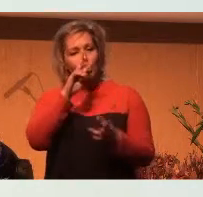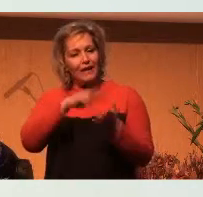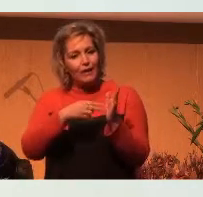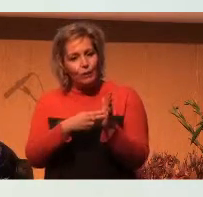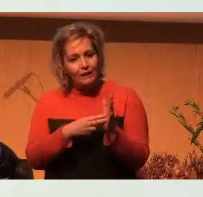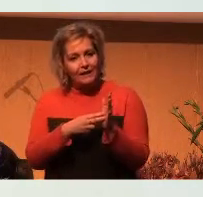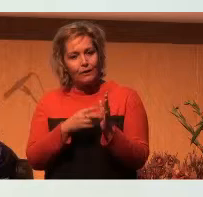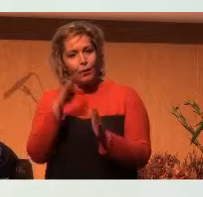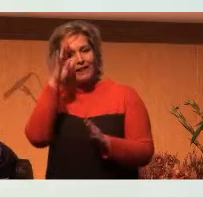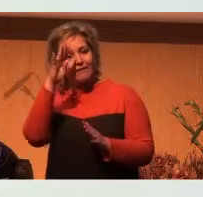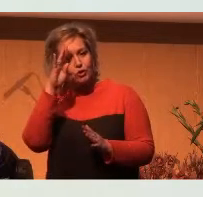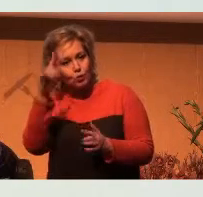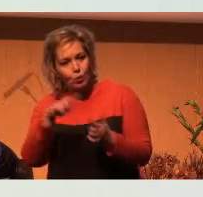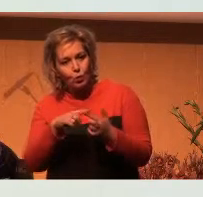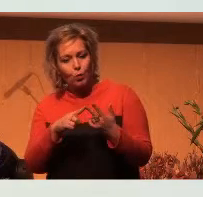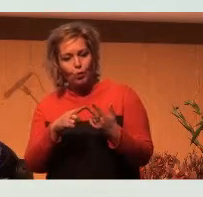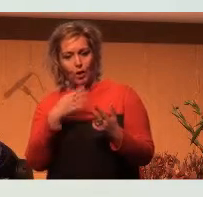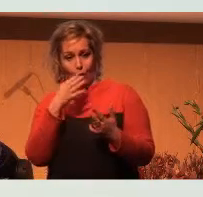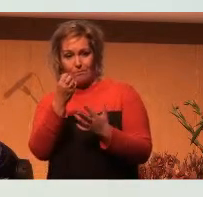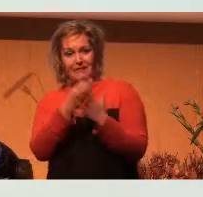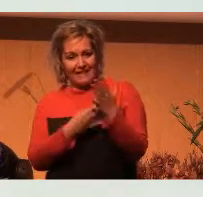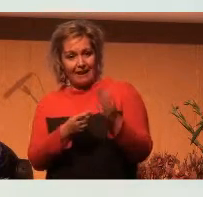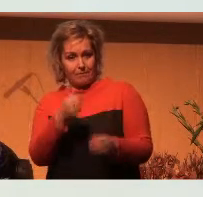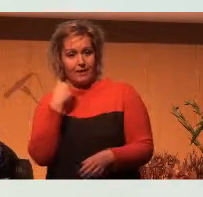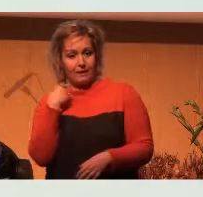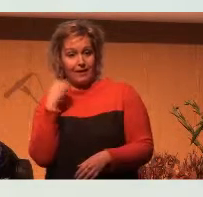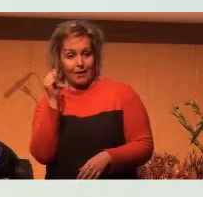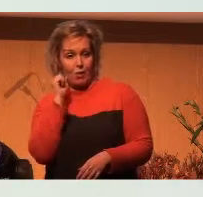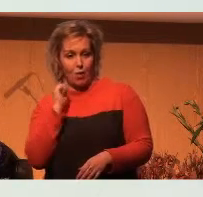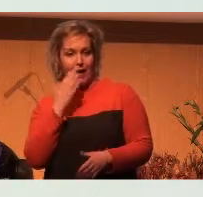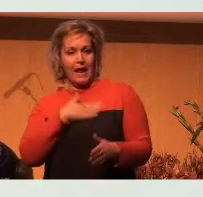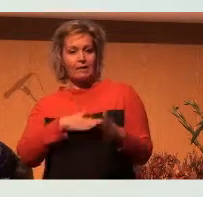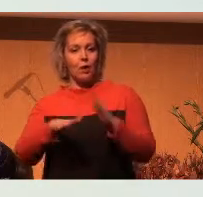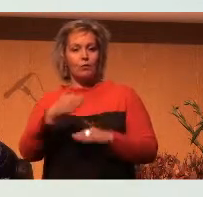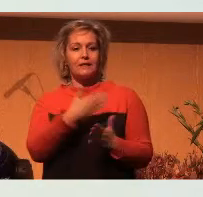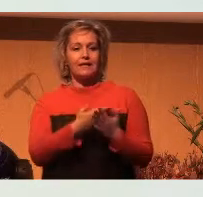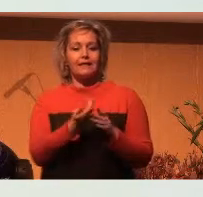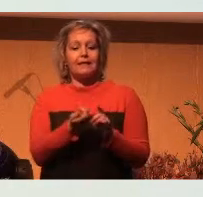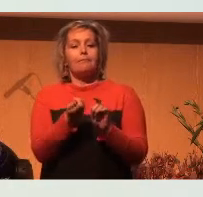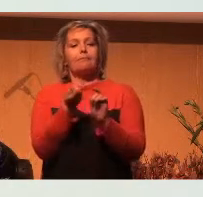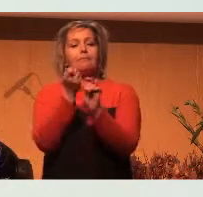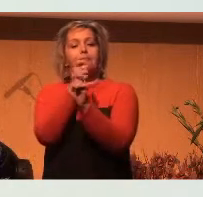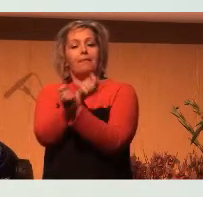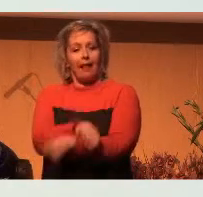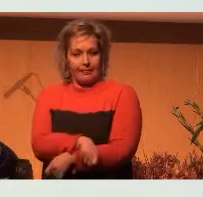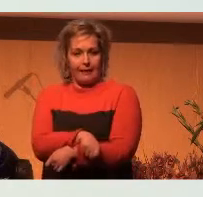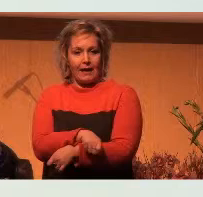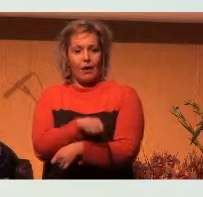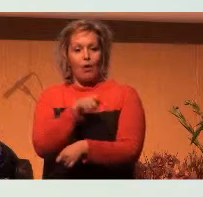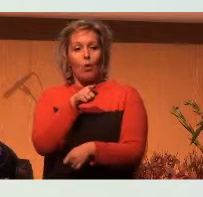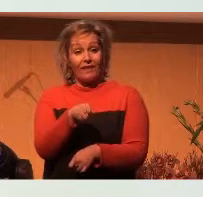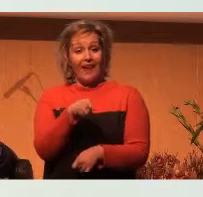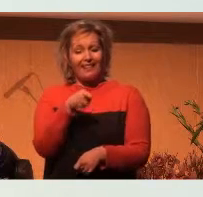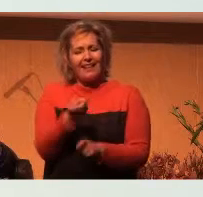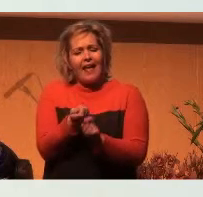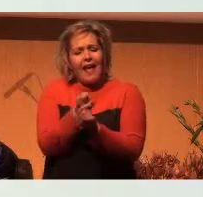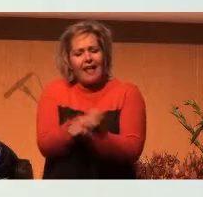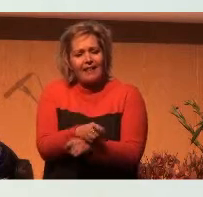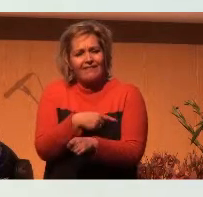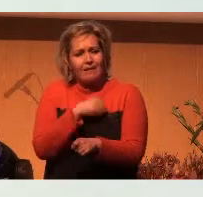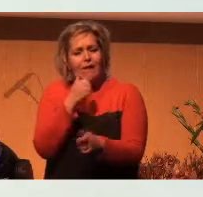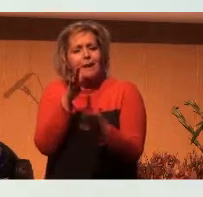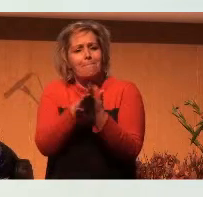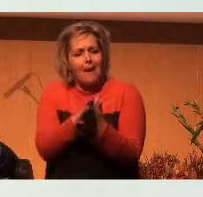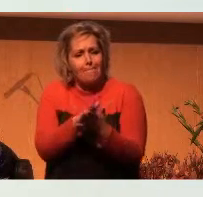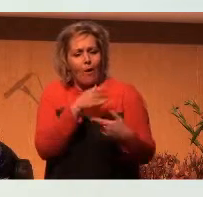teknologi og innovasjon. Det ble godt beskrevet i går. Helse- og omsorgstjenesten endrer seg. Og det er jo denne endringen vi må være